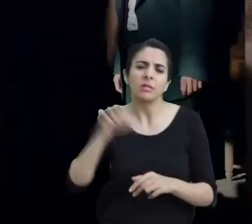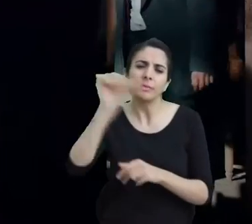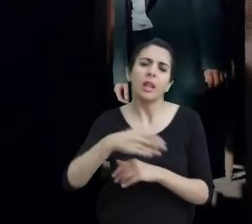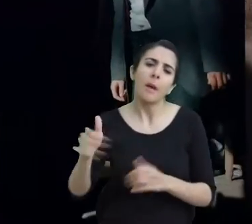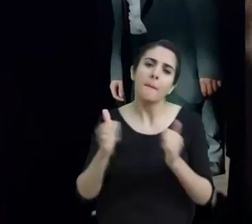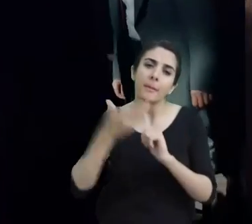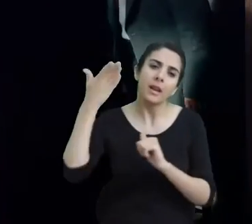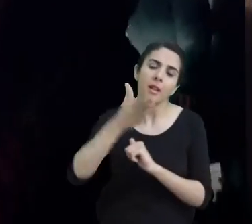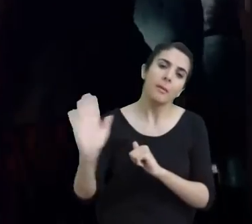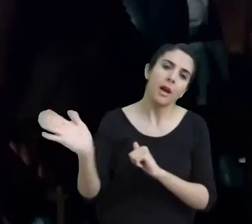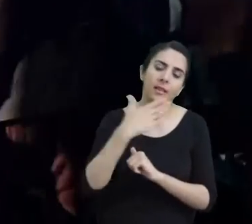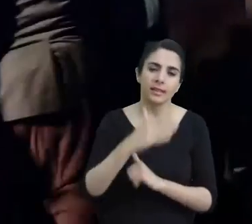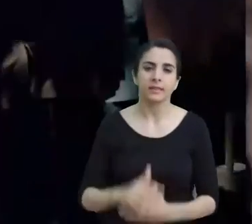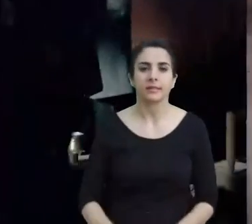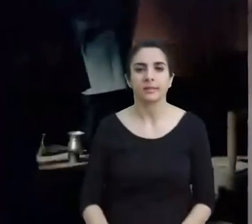arkadaşlar.